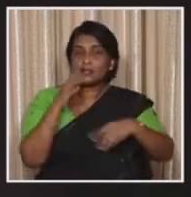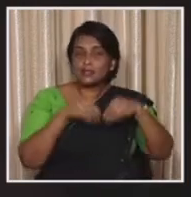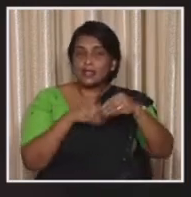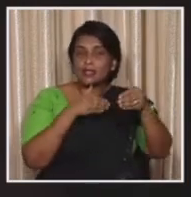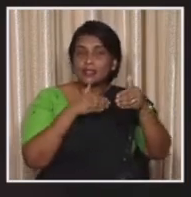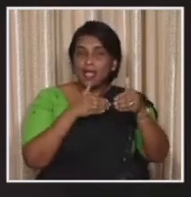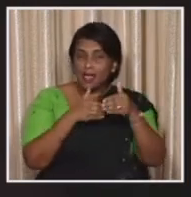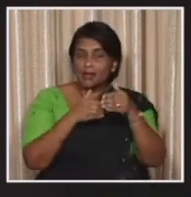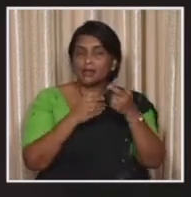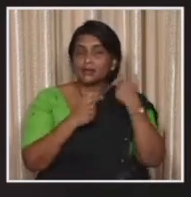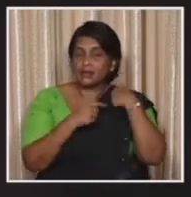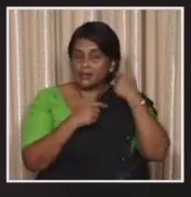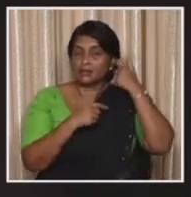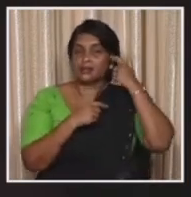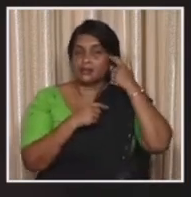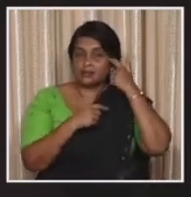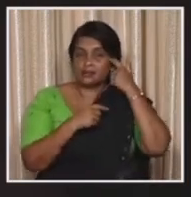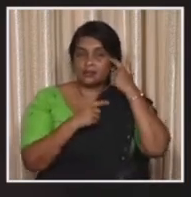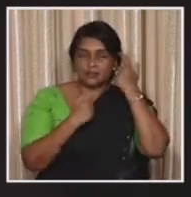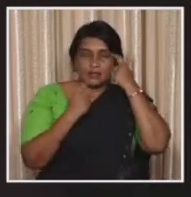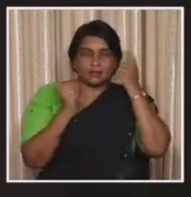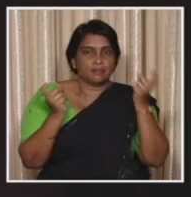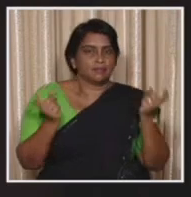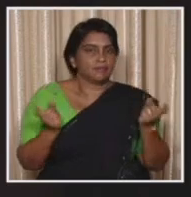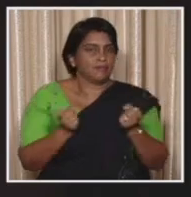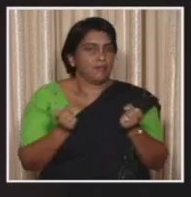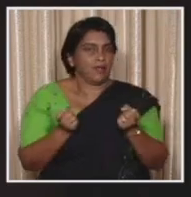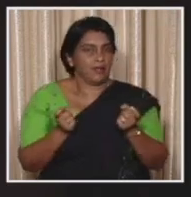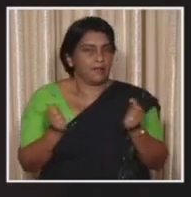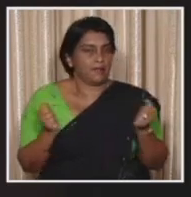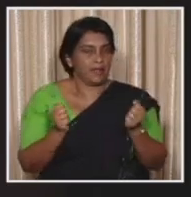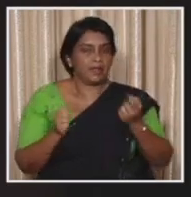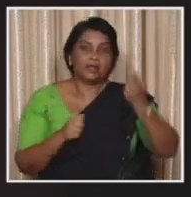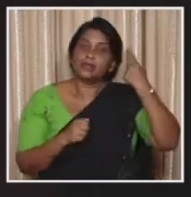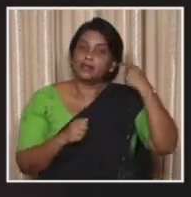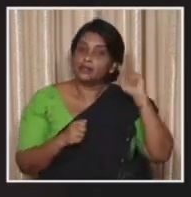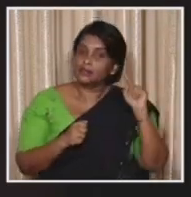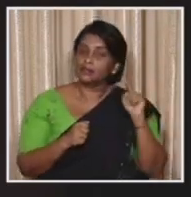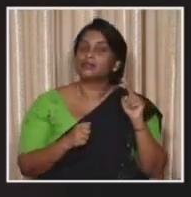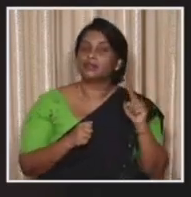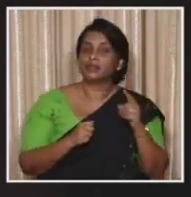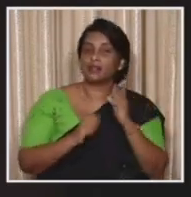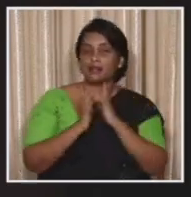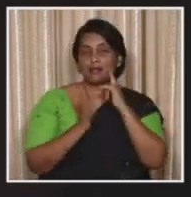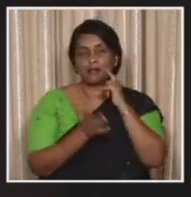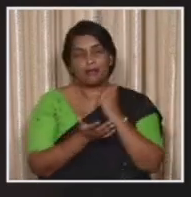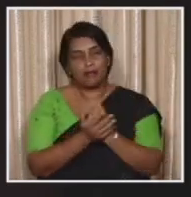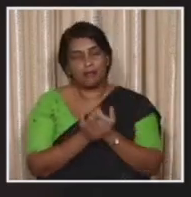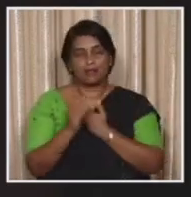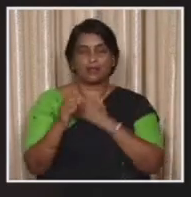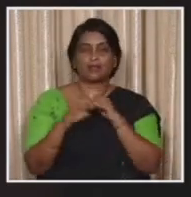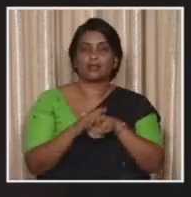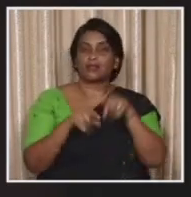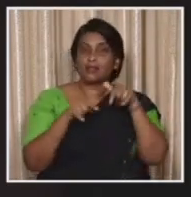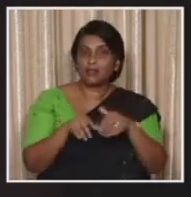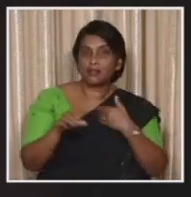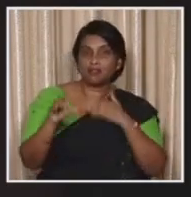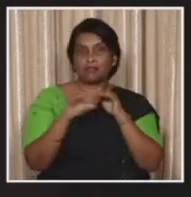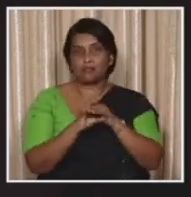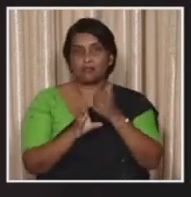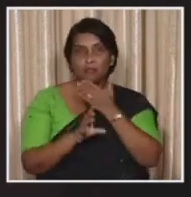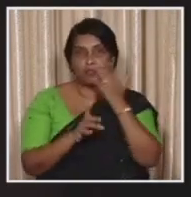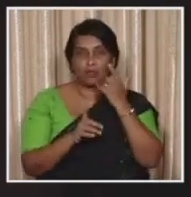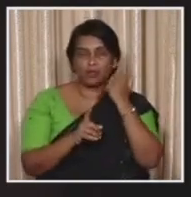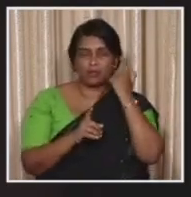එනවා කියනකොට ළඟ දැනෙනකොට වෙවිලිල්ලක් එනවා ගිය සැරේ අමාරුවෙන් ආ මේ සැරේ එන්න පුළුවන් වේද කියලා